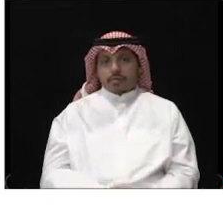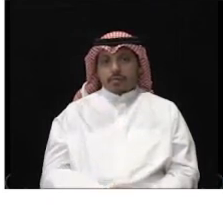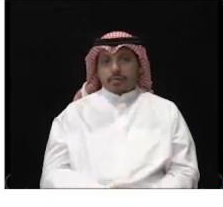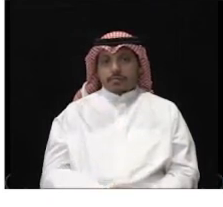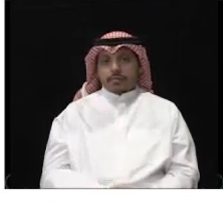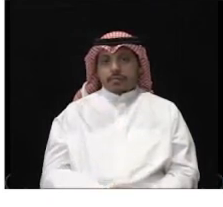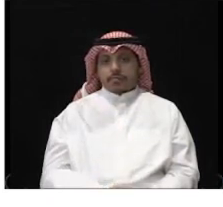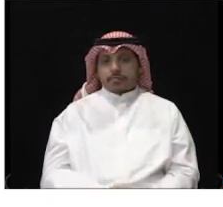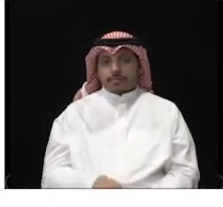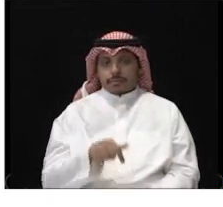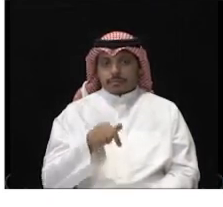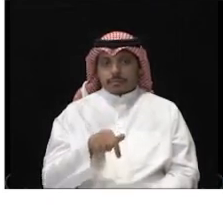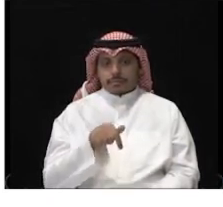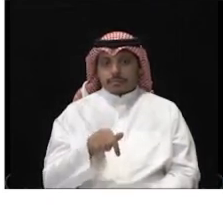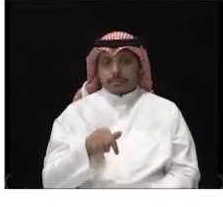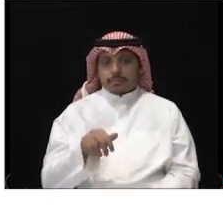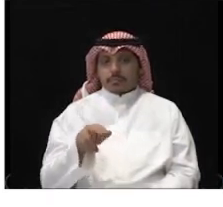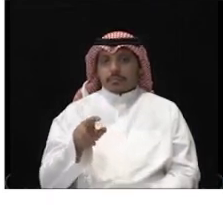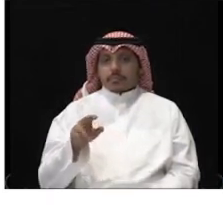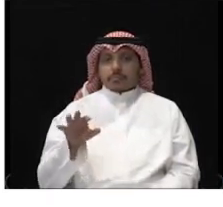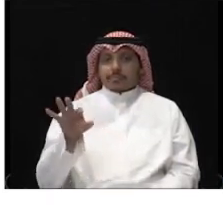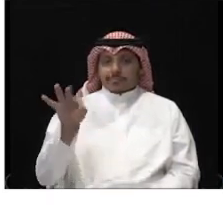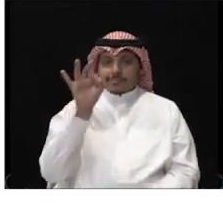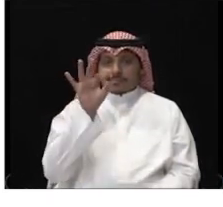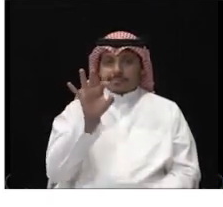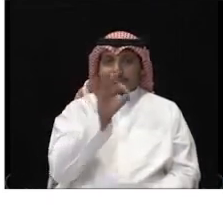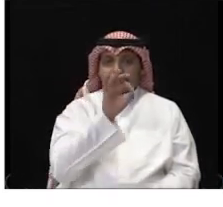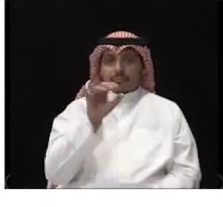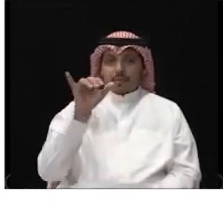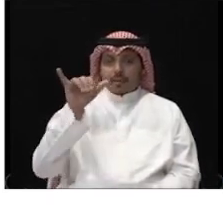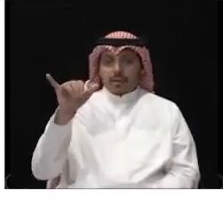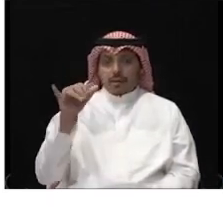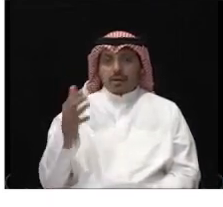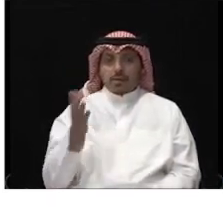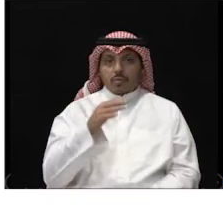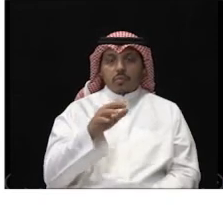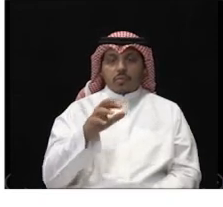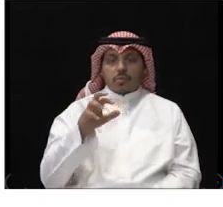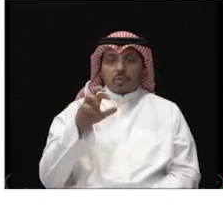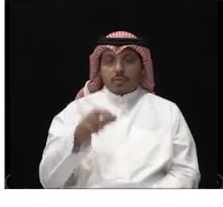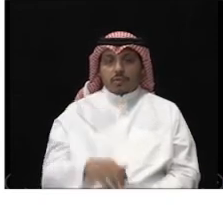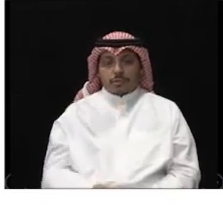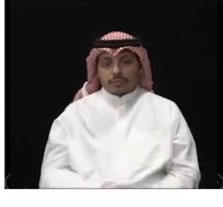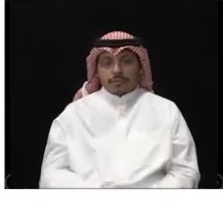التجريد، تجريد حرف الياء وحرف الذاء. نقرأ الكلمة الأولى،